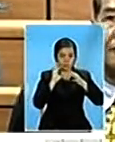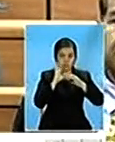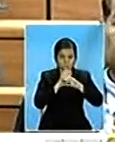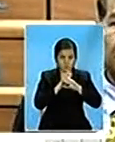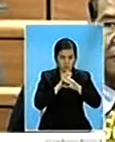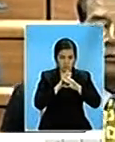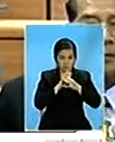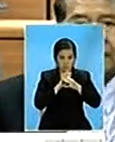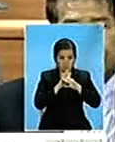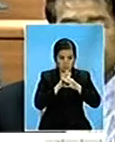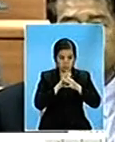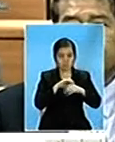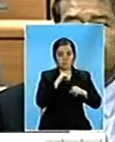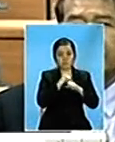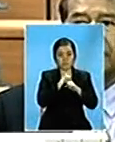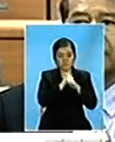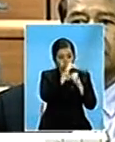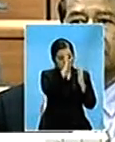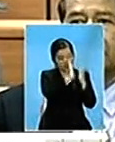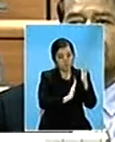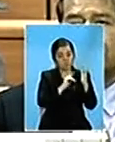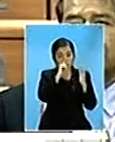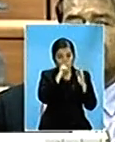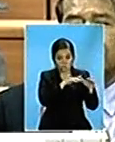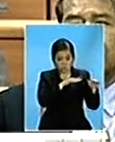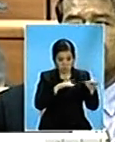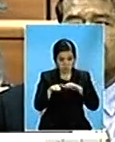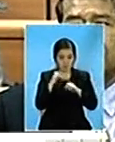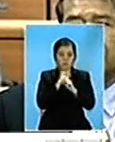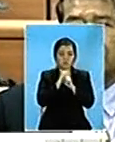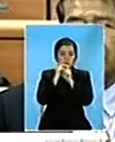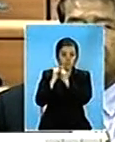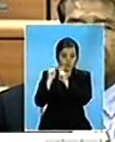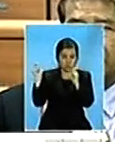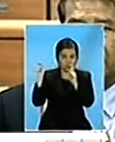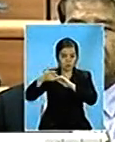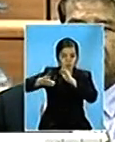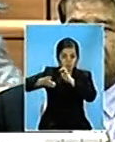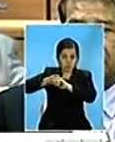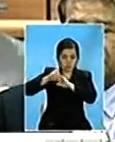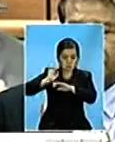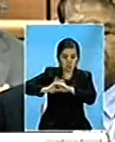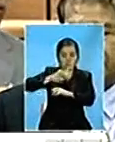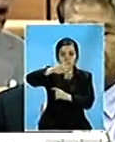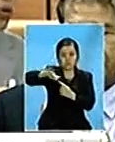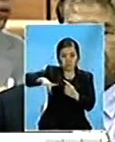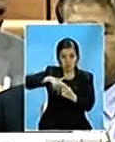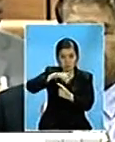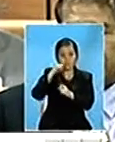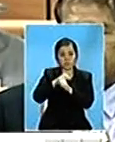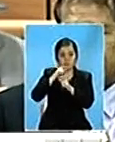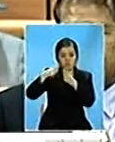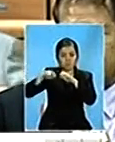การสร้างความพร้อมของประเทศไทยในการปฏิบัติตามอนุสัญญาด้านทรัพยากรธรรมชาติและสิ่งแวดล้อม